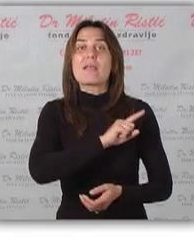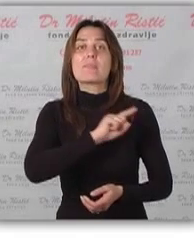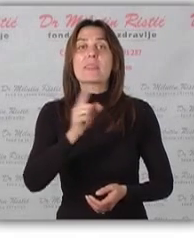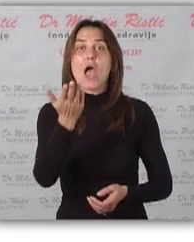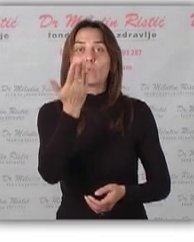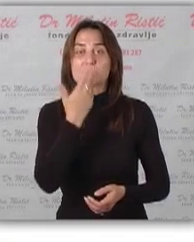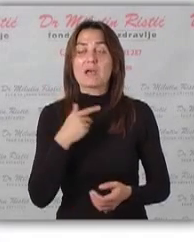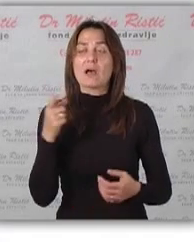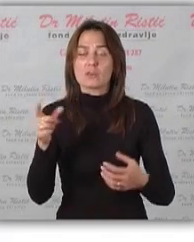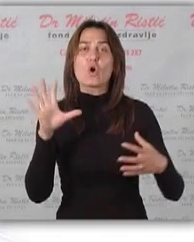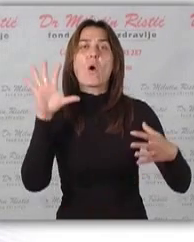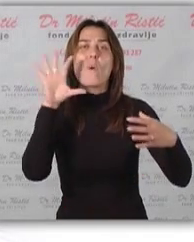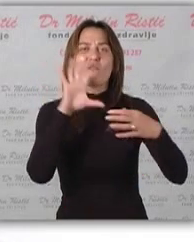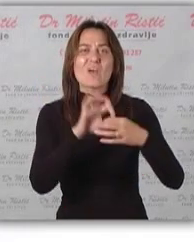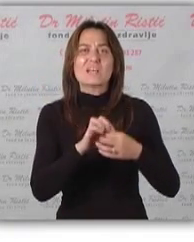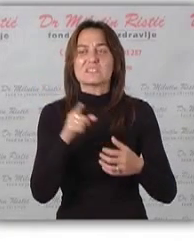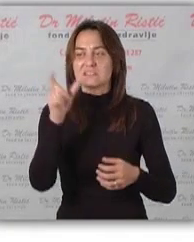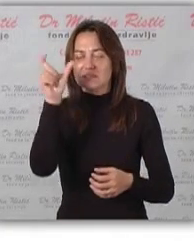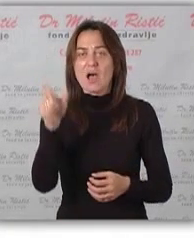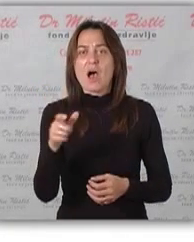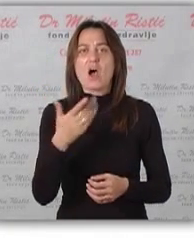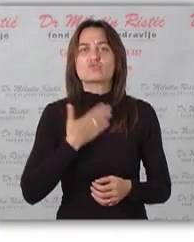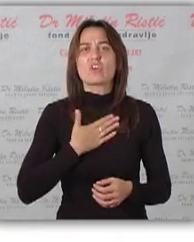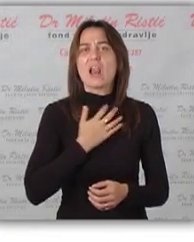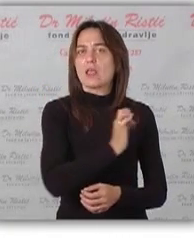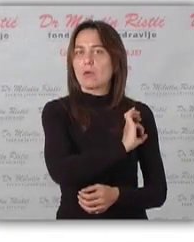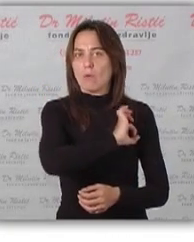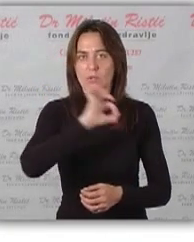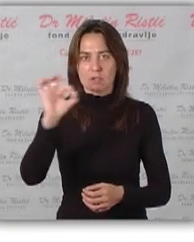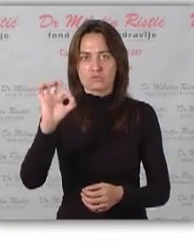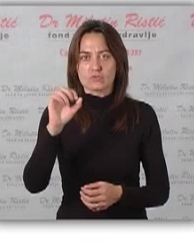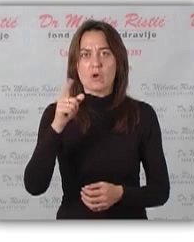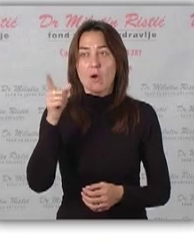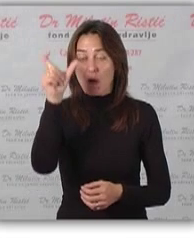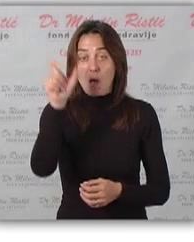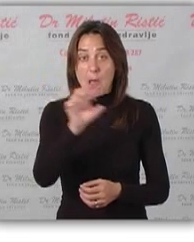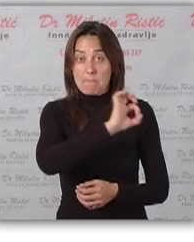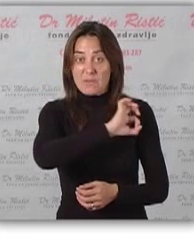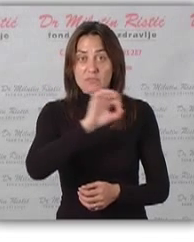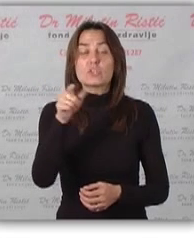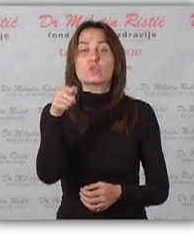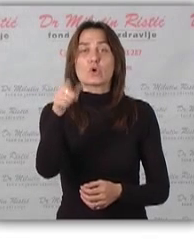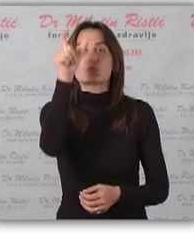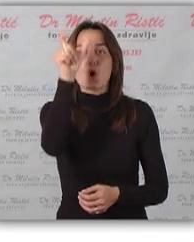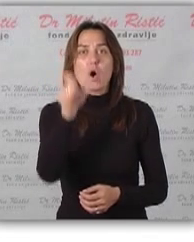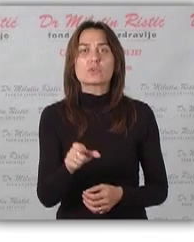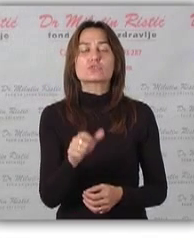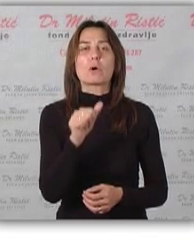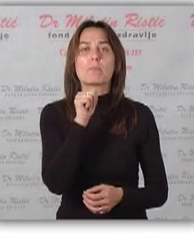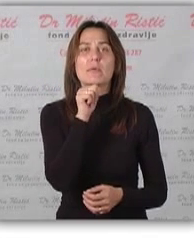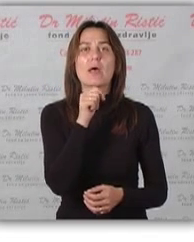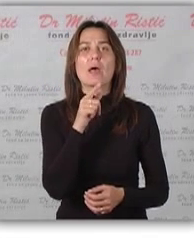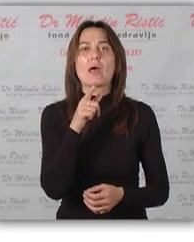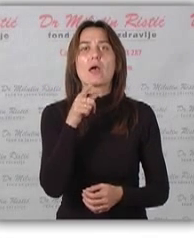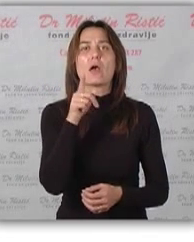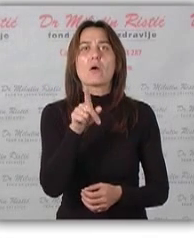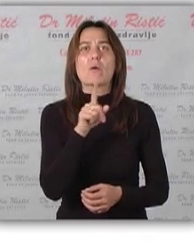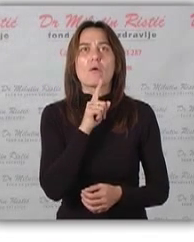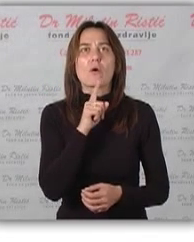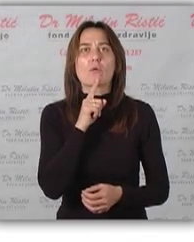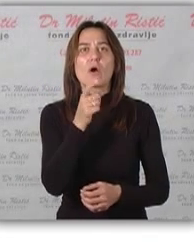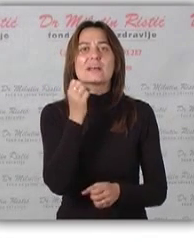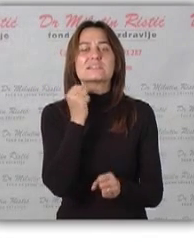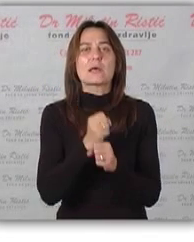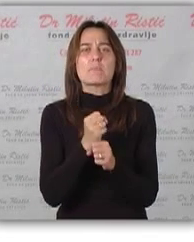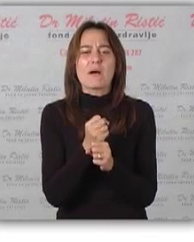od neuspeha takođe, koji je u vezi sa perfekcionizmom. I onda su perfekcionisti jednostavno osobe koje su vrlo